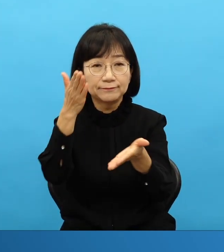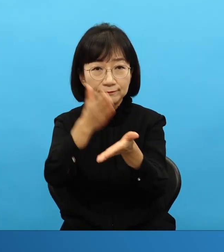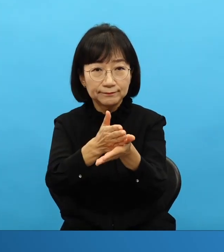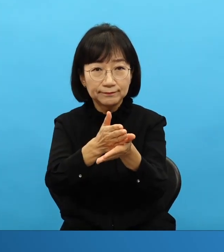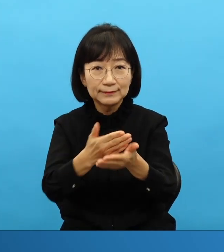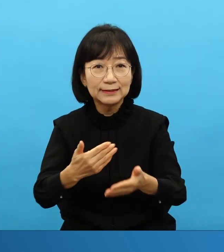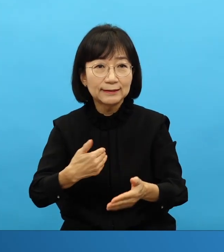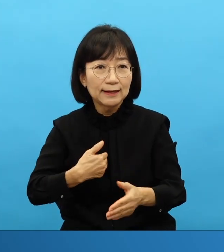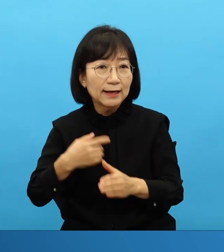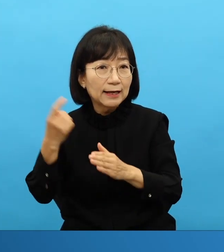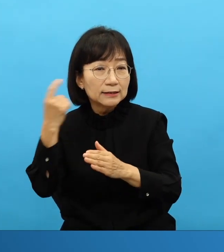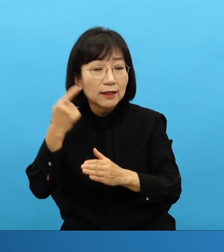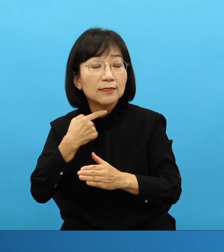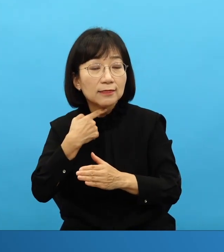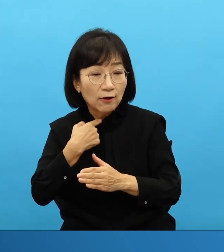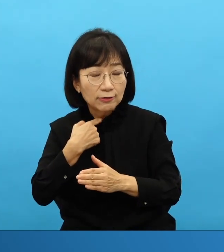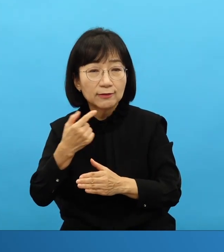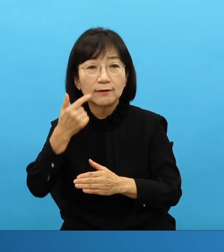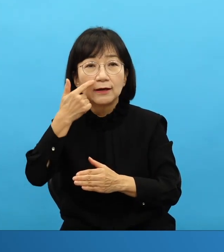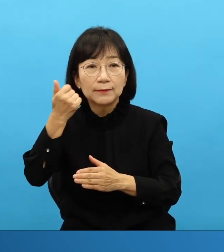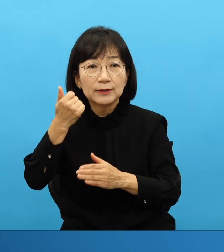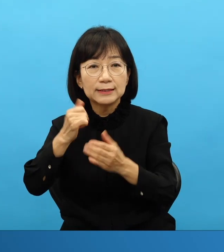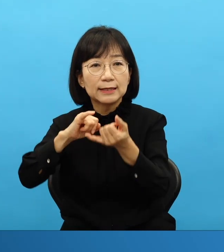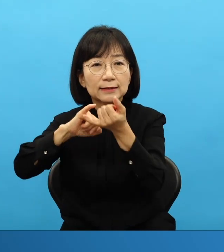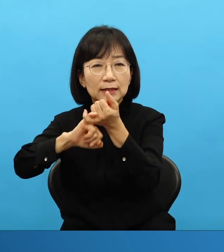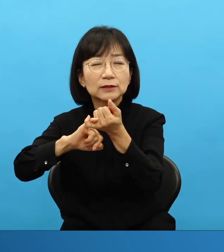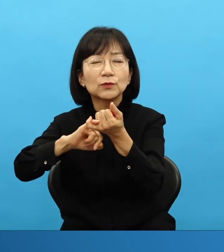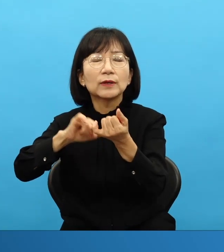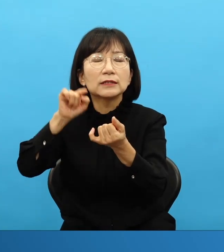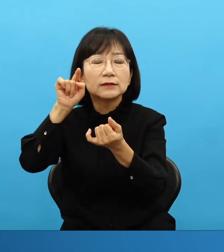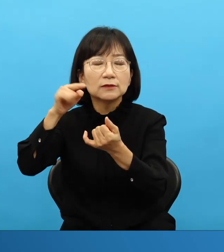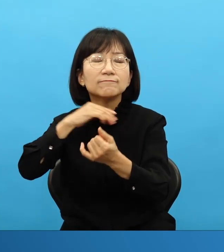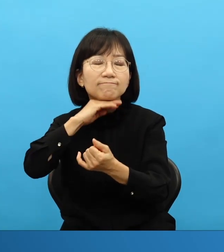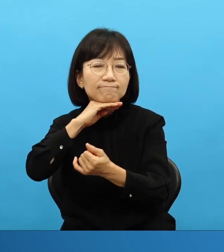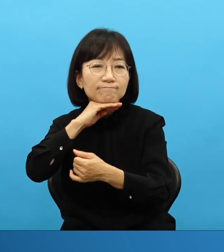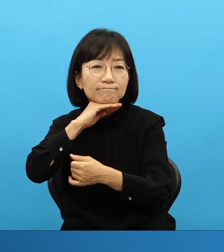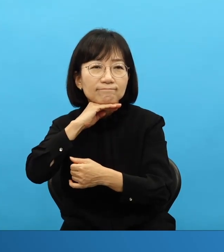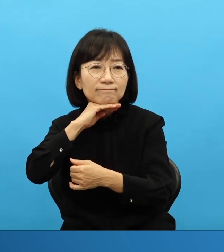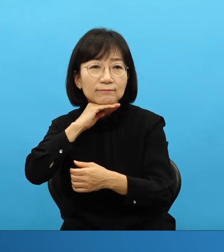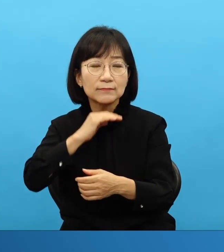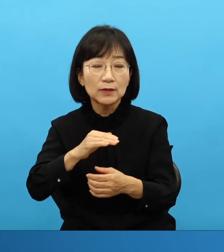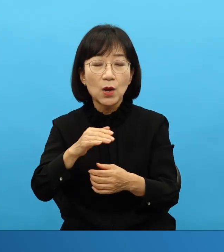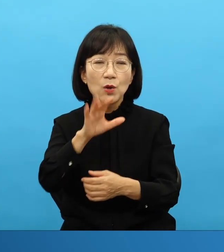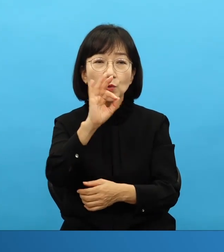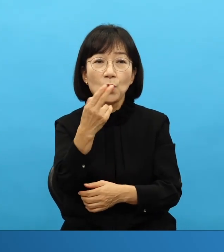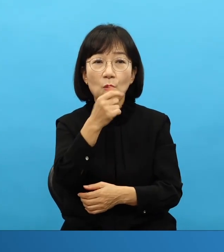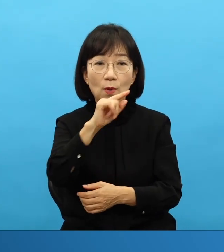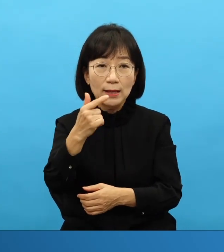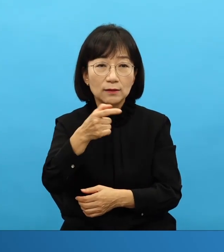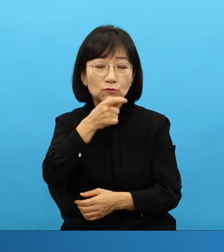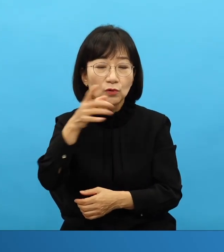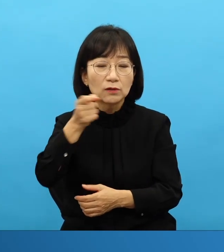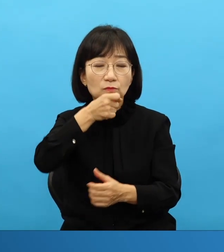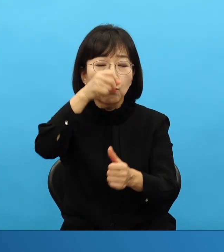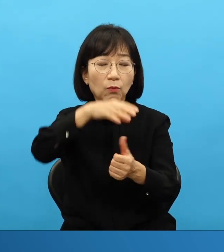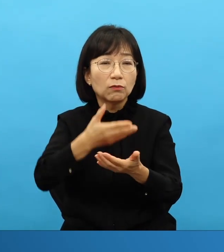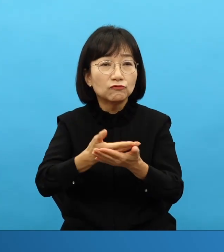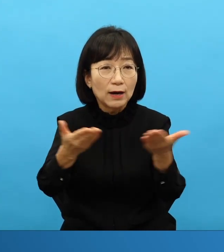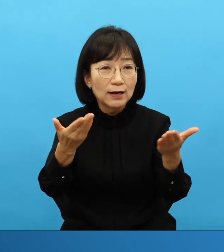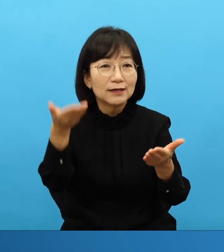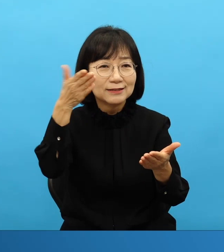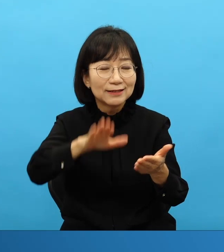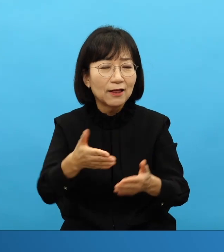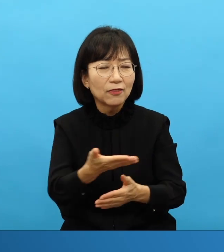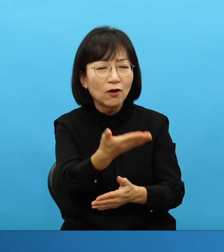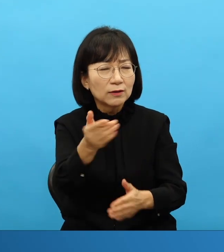말고 내게서 들은 바 아버지께서 약속하신 것을 기다리라. 요한은 물로 세례를 베풀었으나 너희는